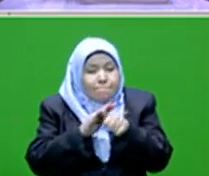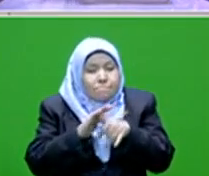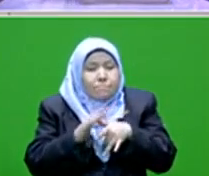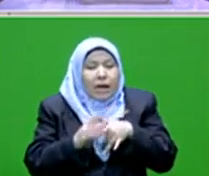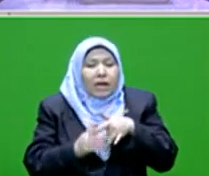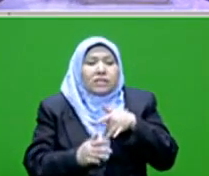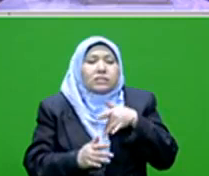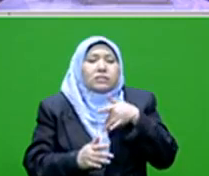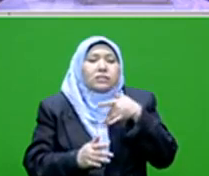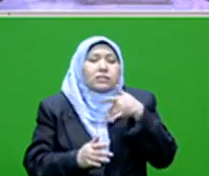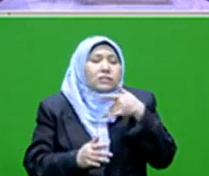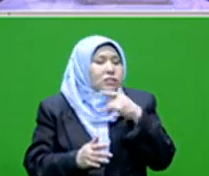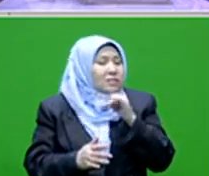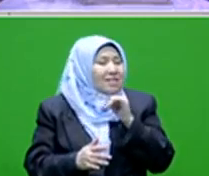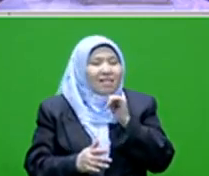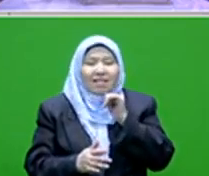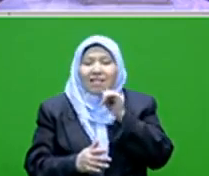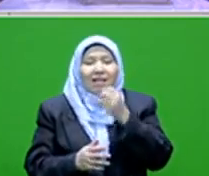نفسه